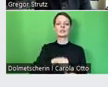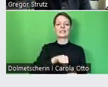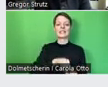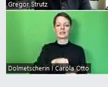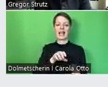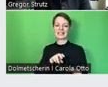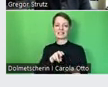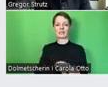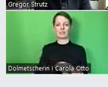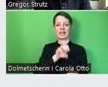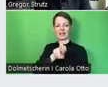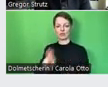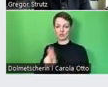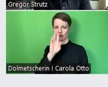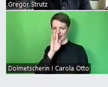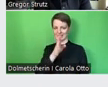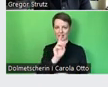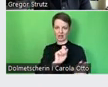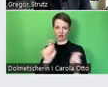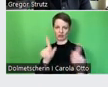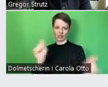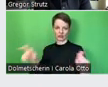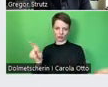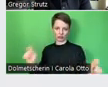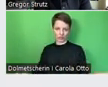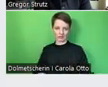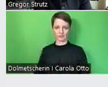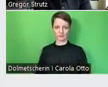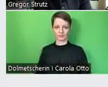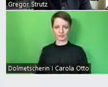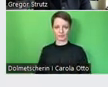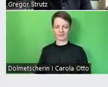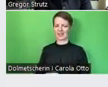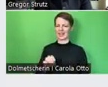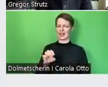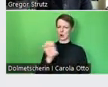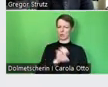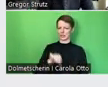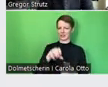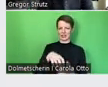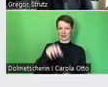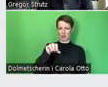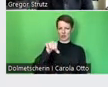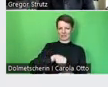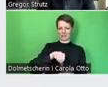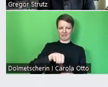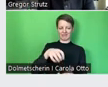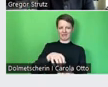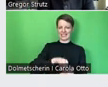Accessible EU direkt zugehen wird. Was ist das Europäische Ressourcenzentrum Accessible